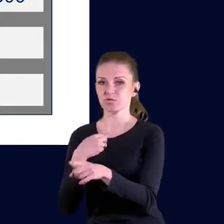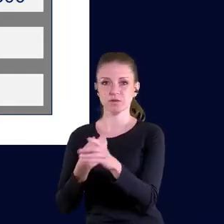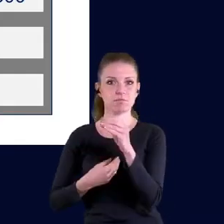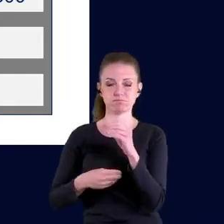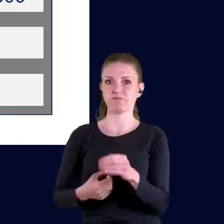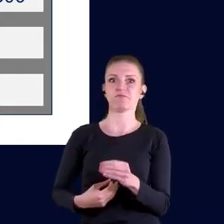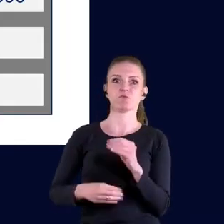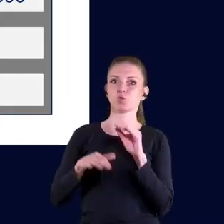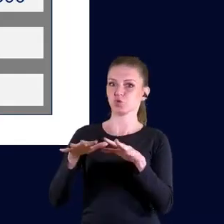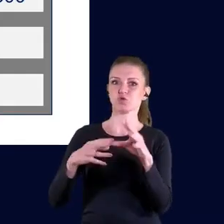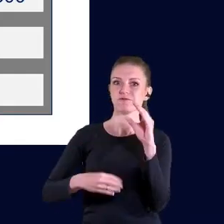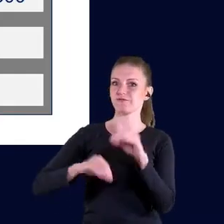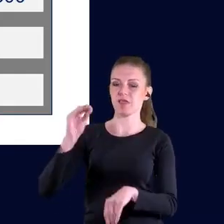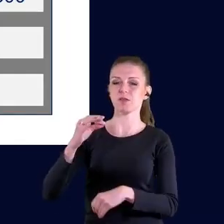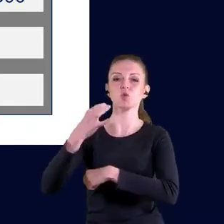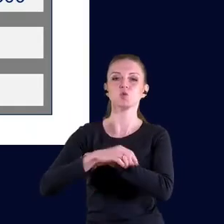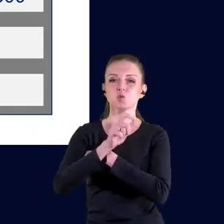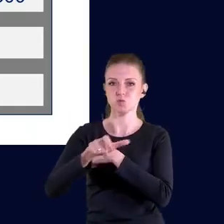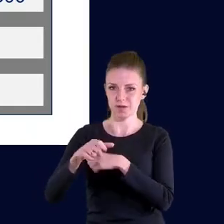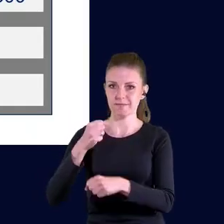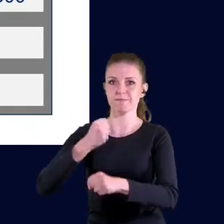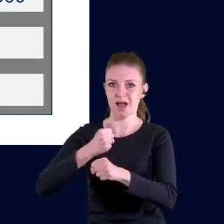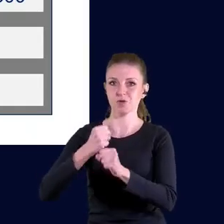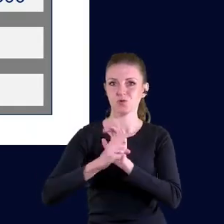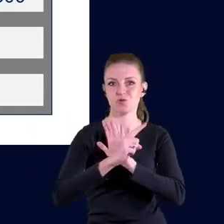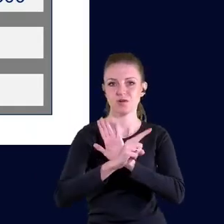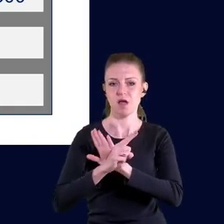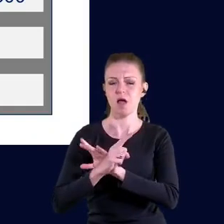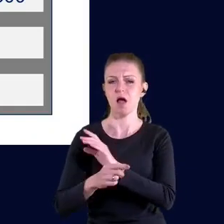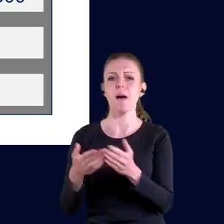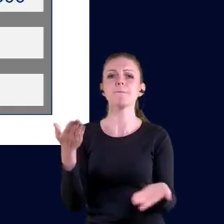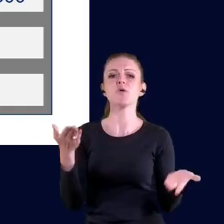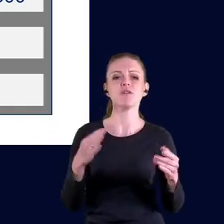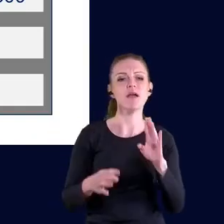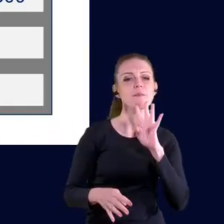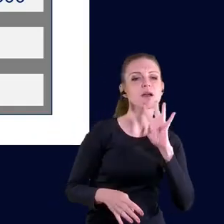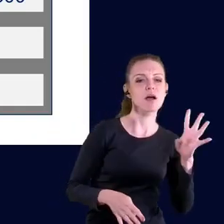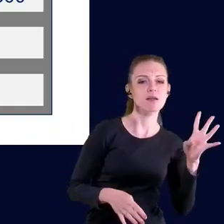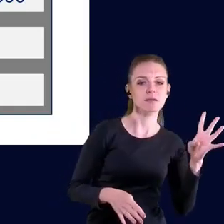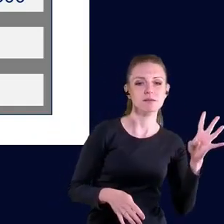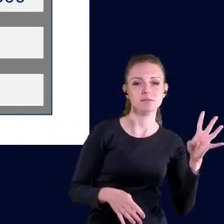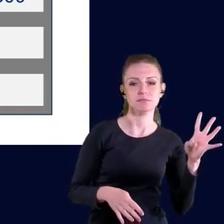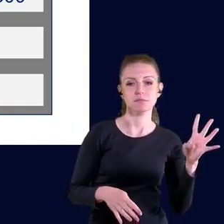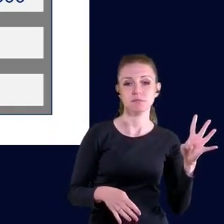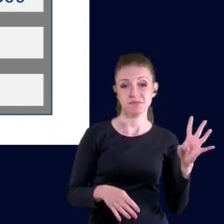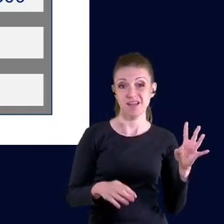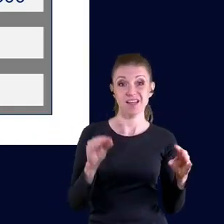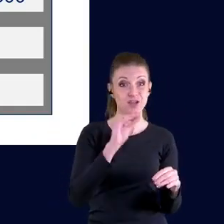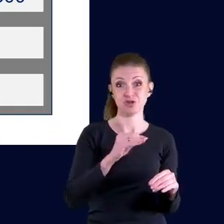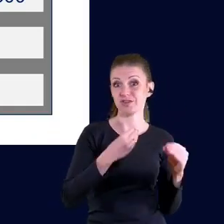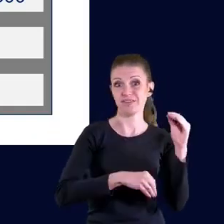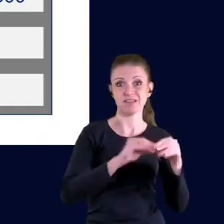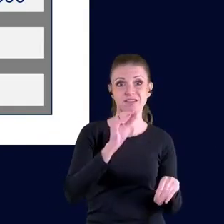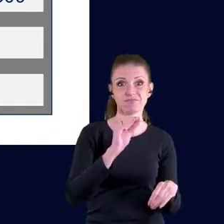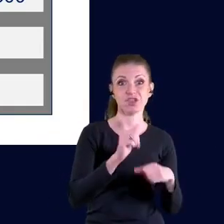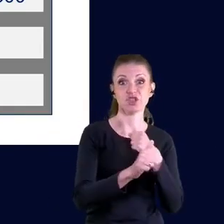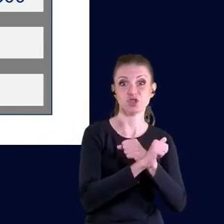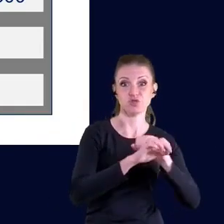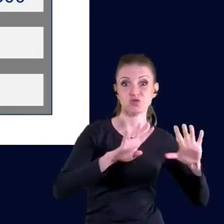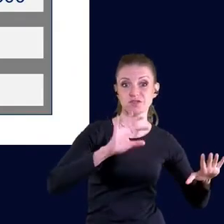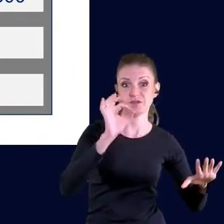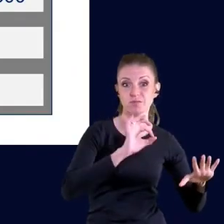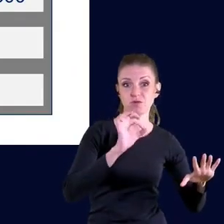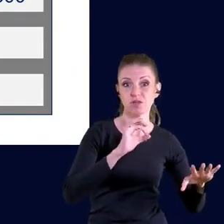porówna sytuację z amerykanami to widać że sytuacja amerykańskich studentów jest jeszcze trudniejsza